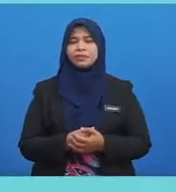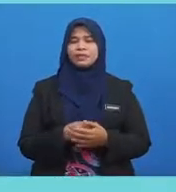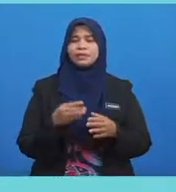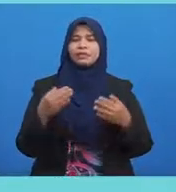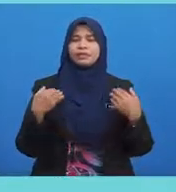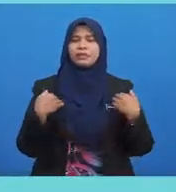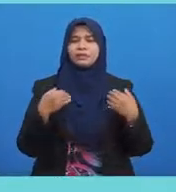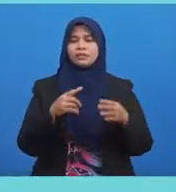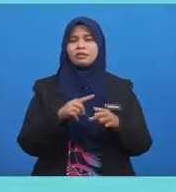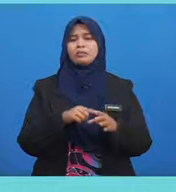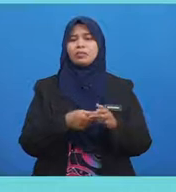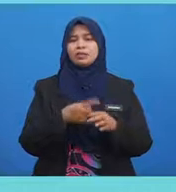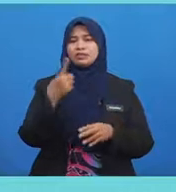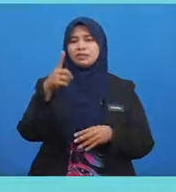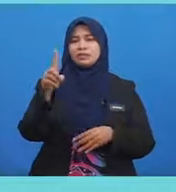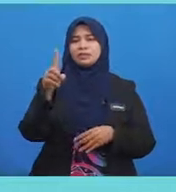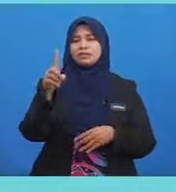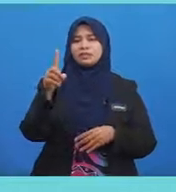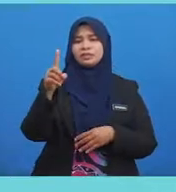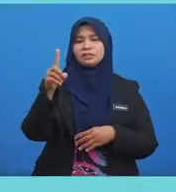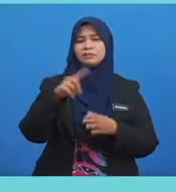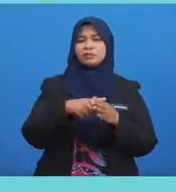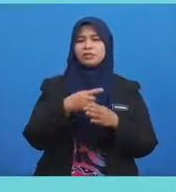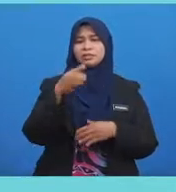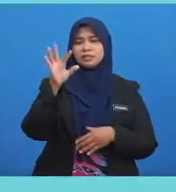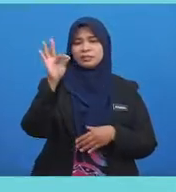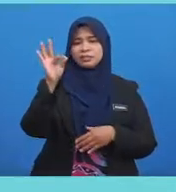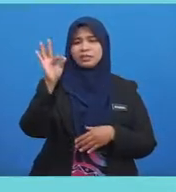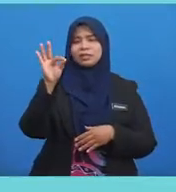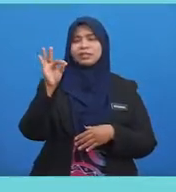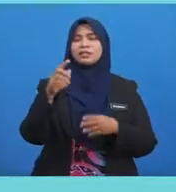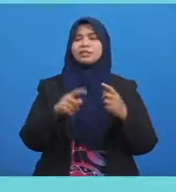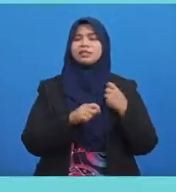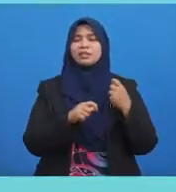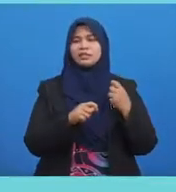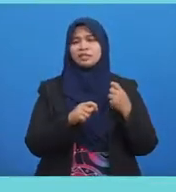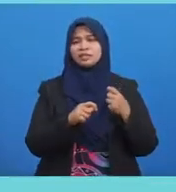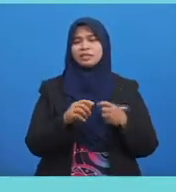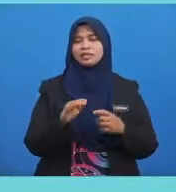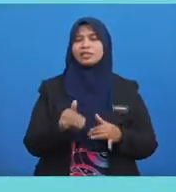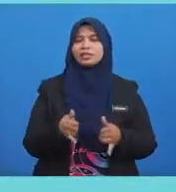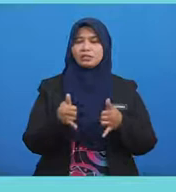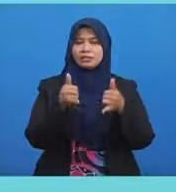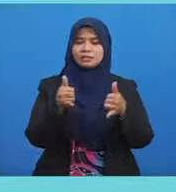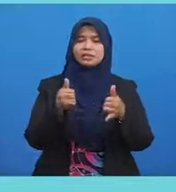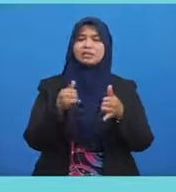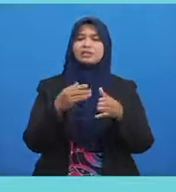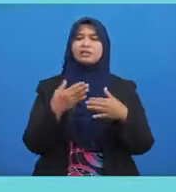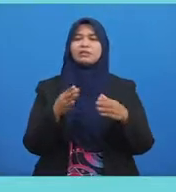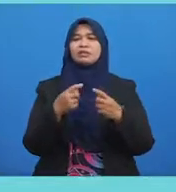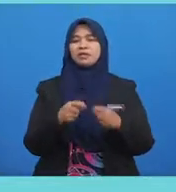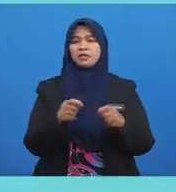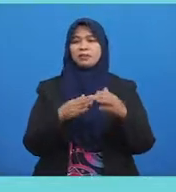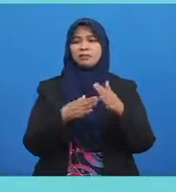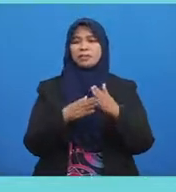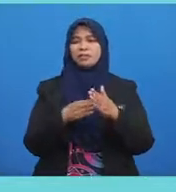apabila tentera Australia mendarat di Kuching dan memperkenalkan British Borneo Civil